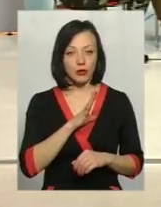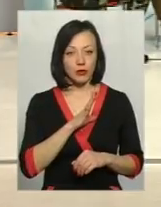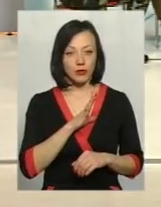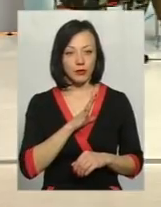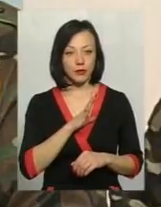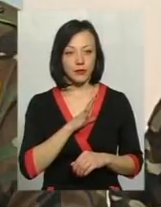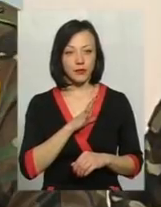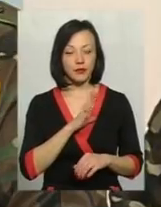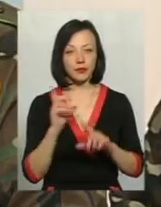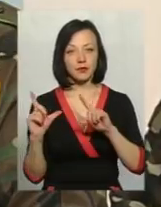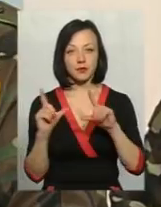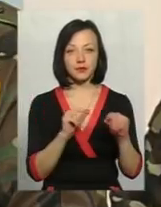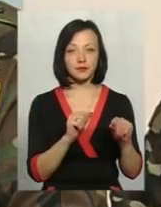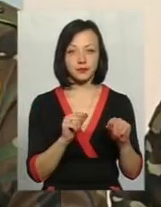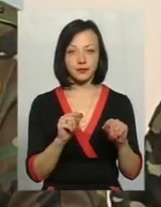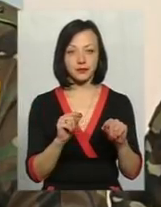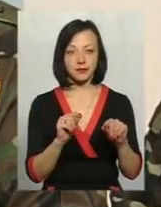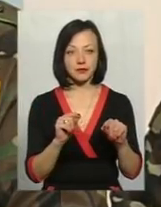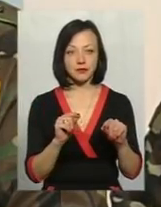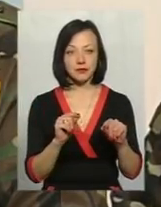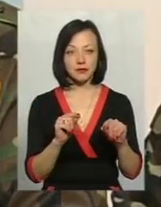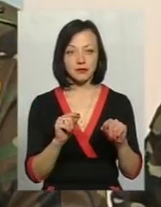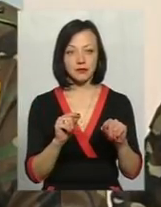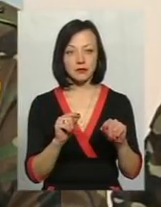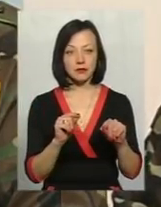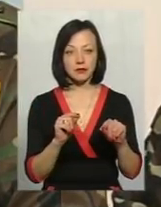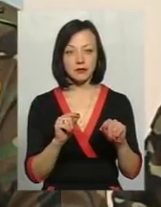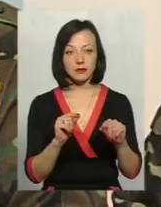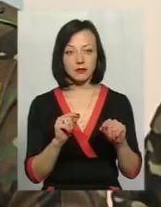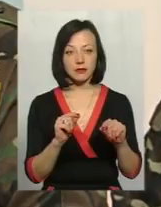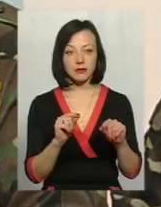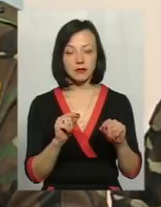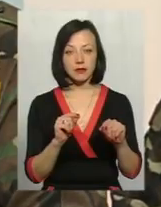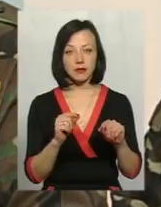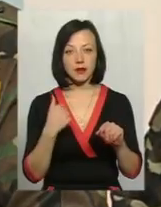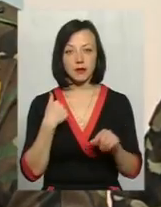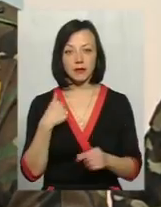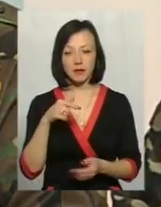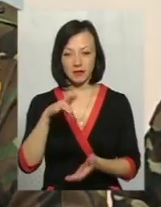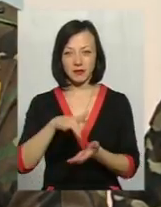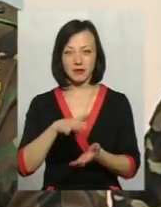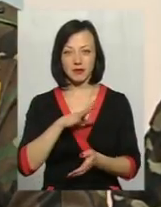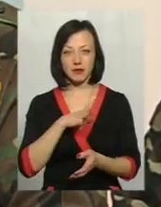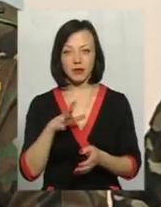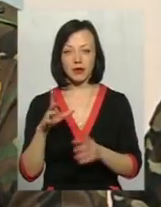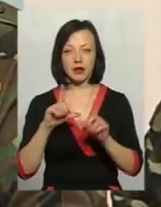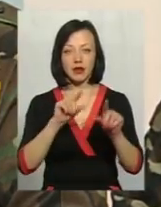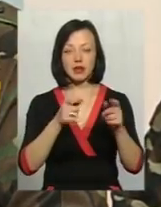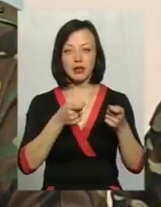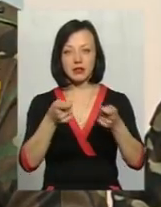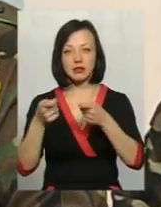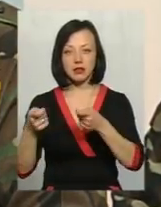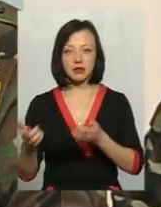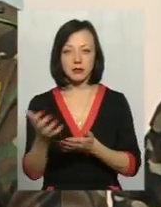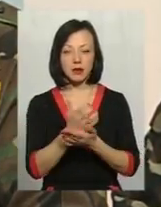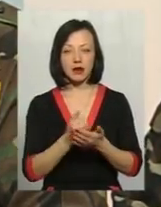ну, були, їздили, ми в охрану аеродрома стояли в Шинданті, і їздили, збирали вже, вже